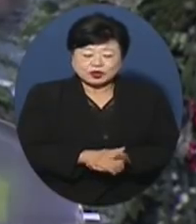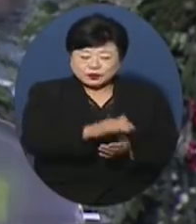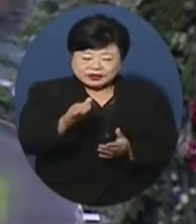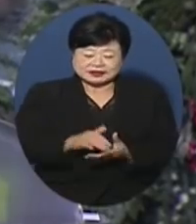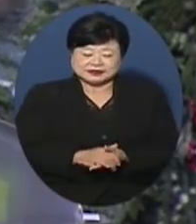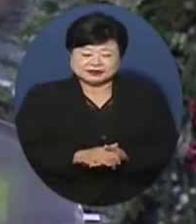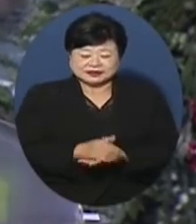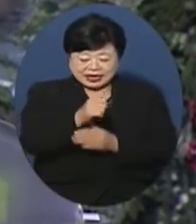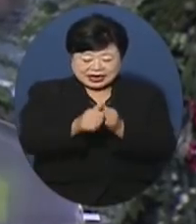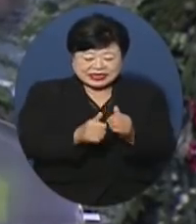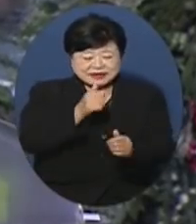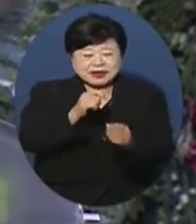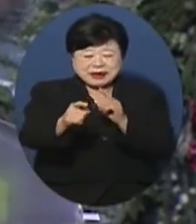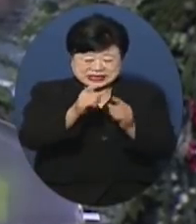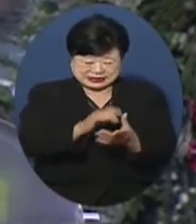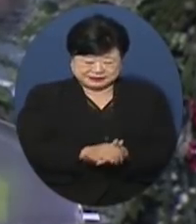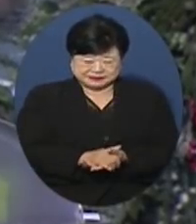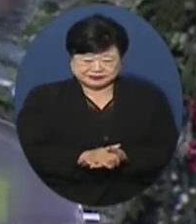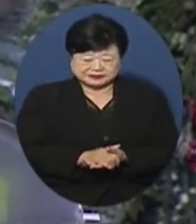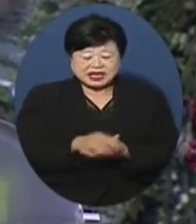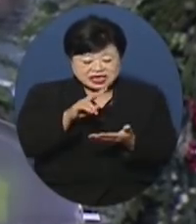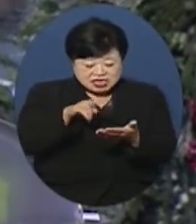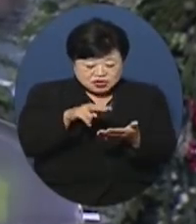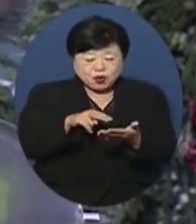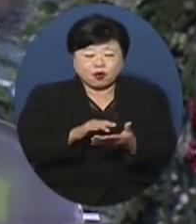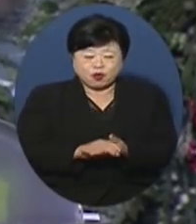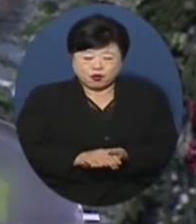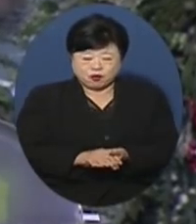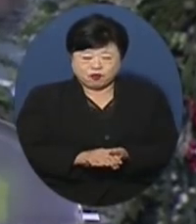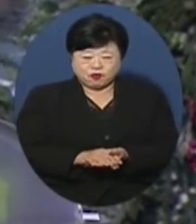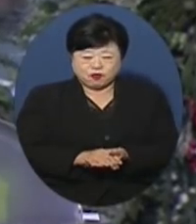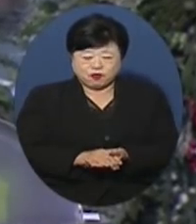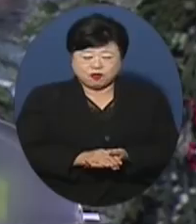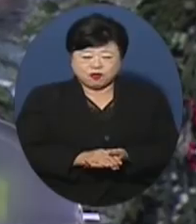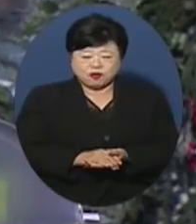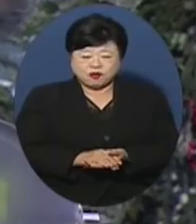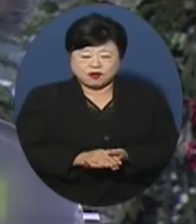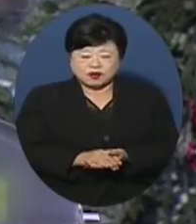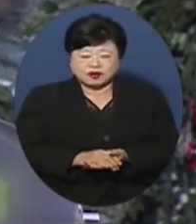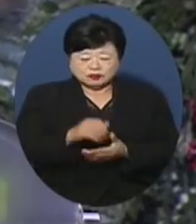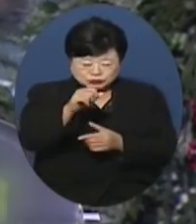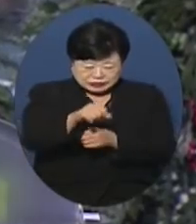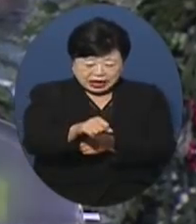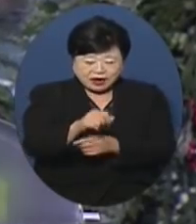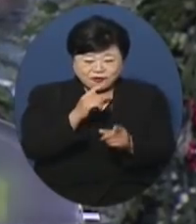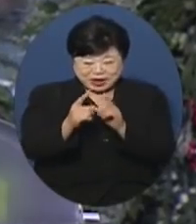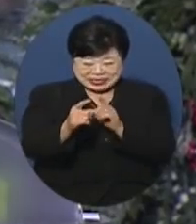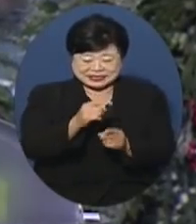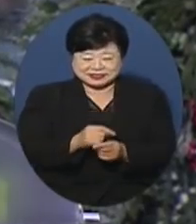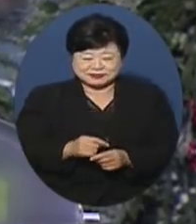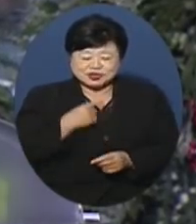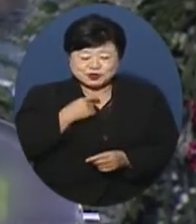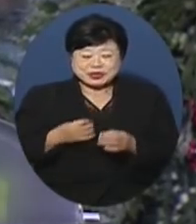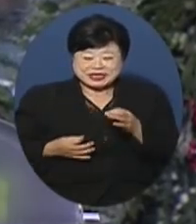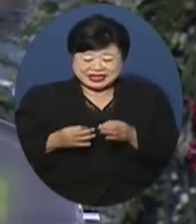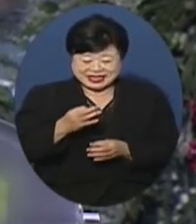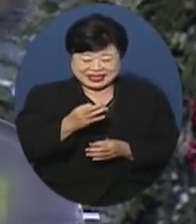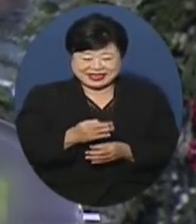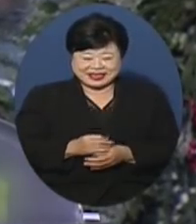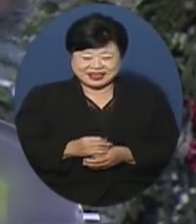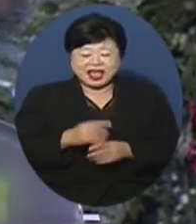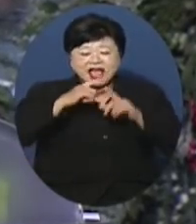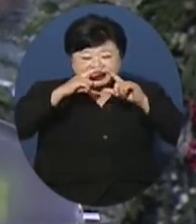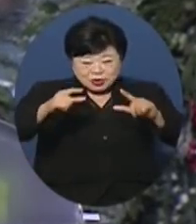우리는 하나님의 말씀을 읽고 묵상하고 그 말씀을 소리내어